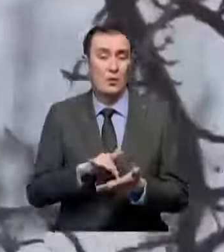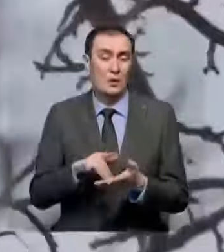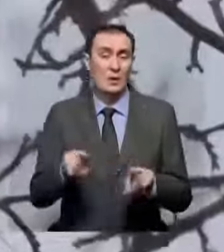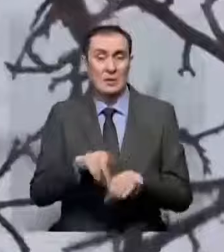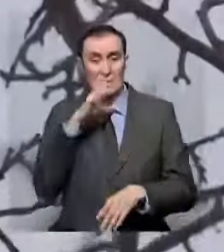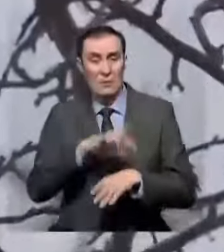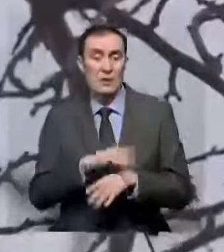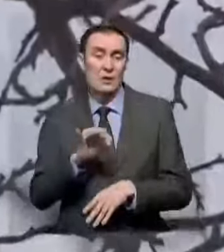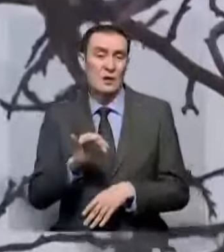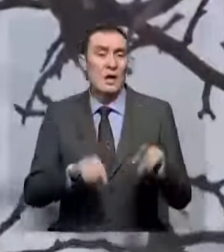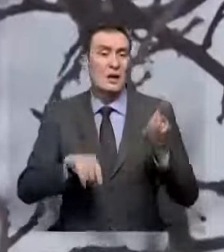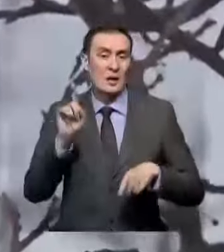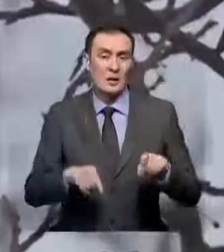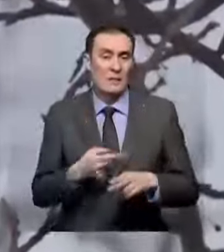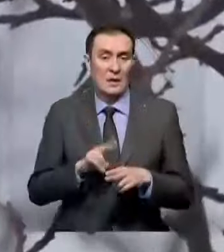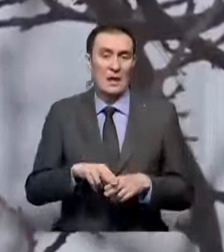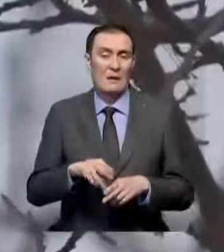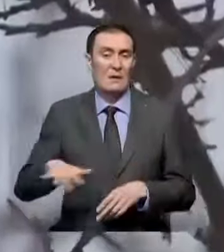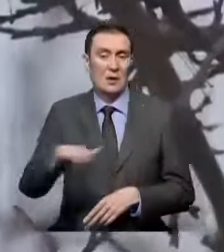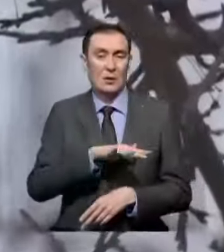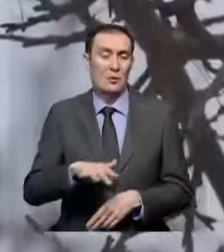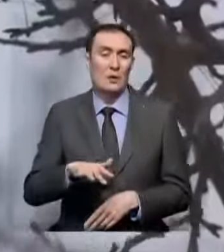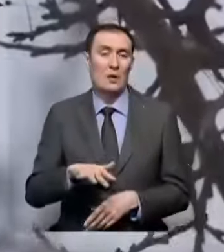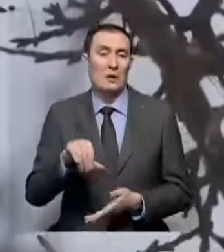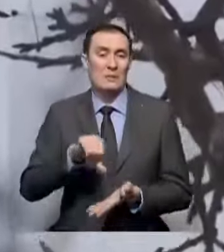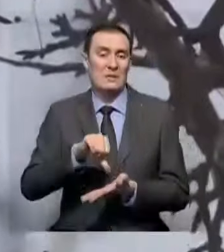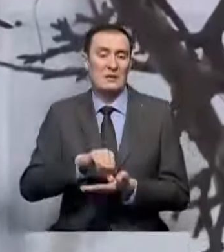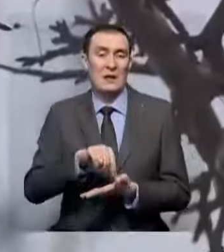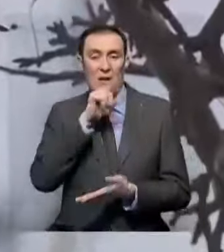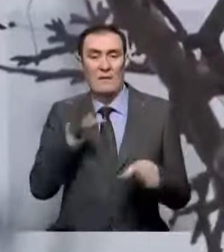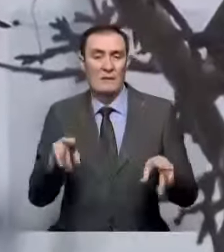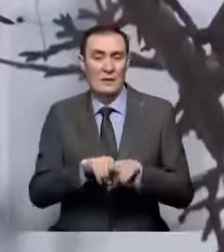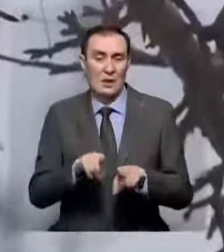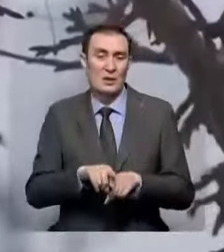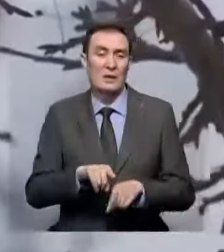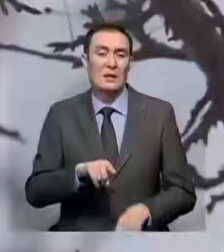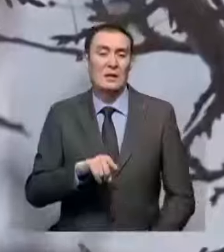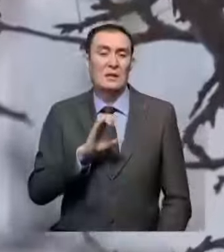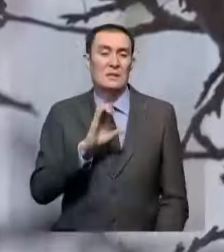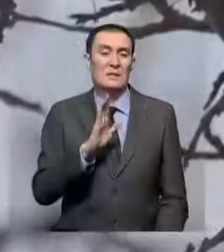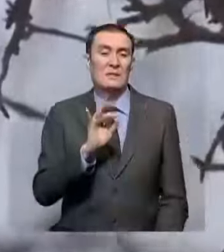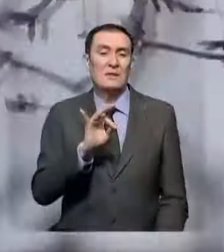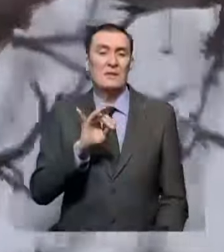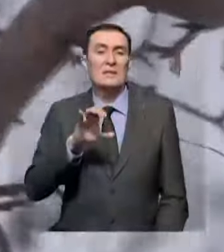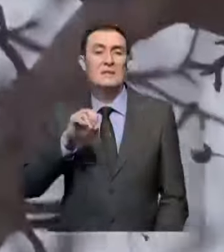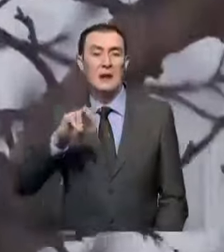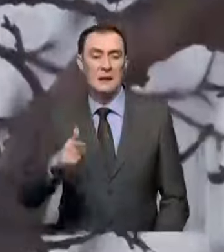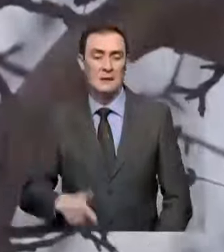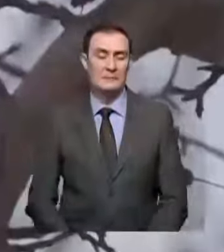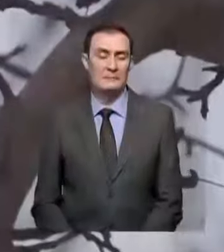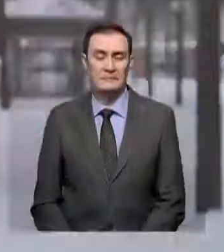же, заметили и довольно редкого для Прииртышья представителя отряда воробьиных